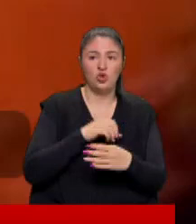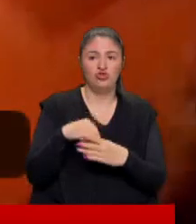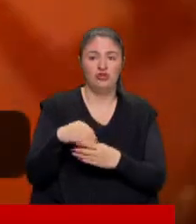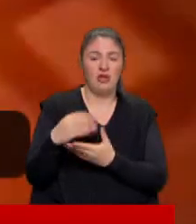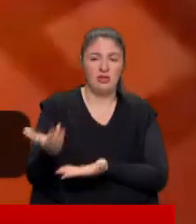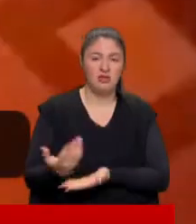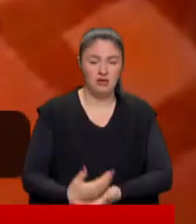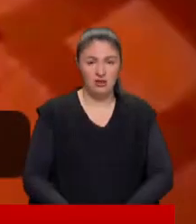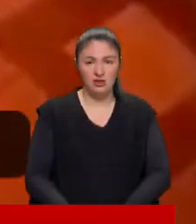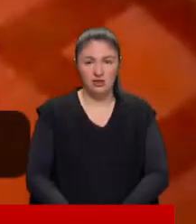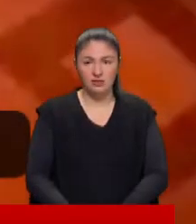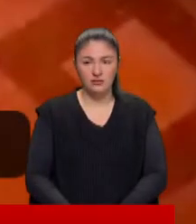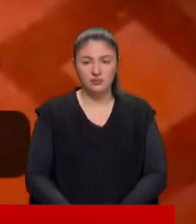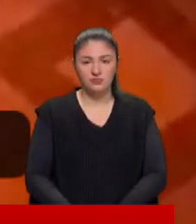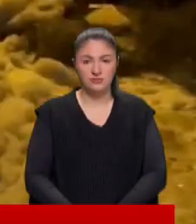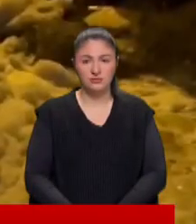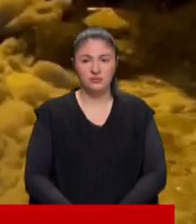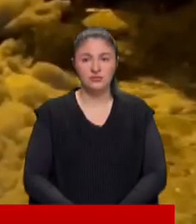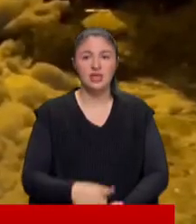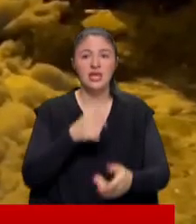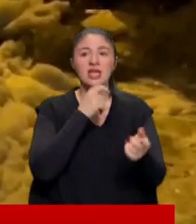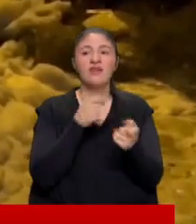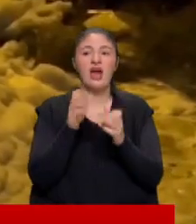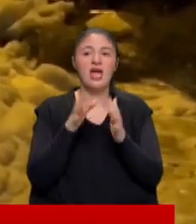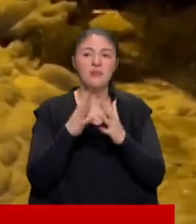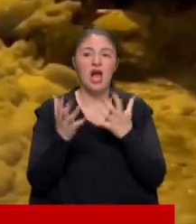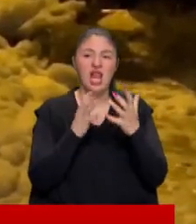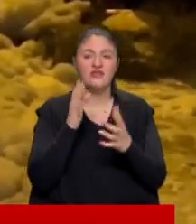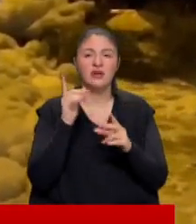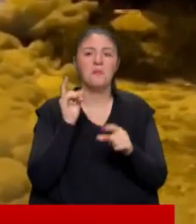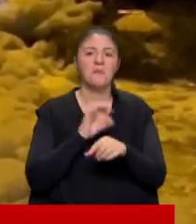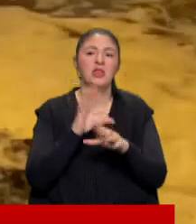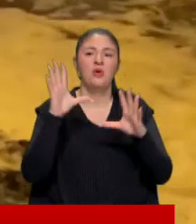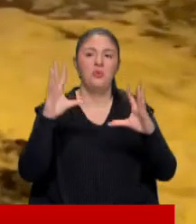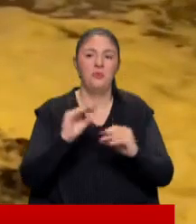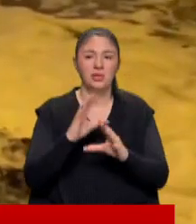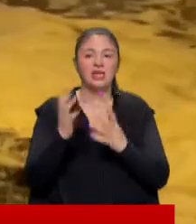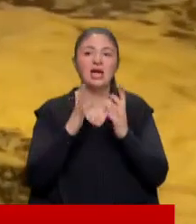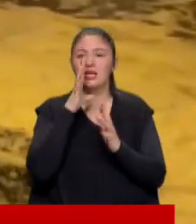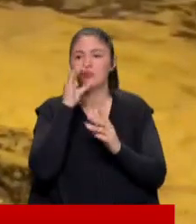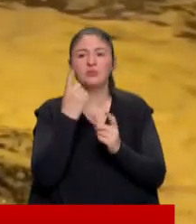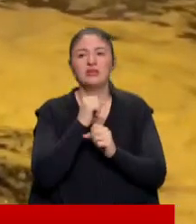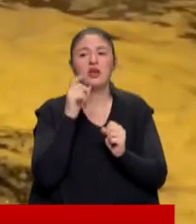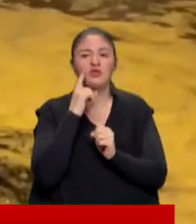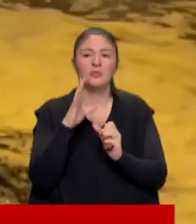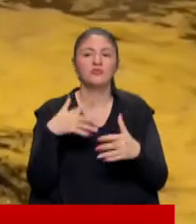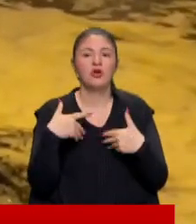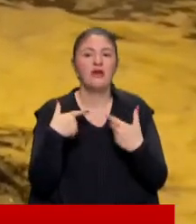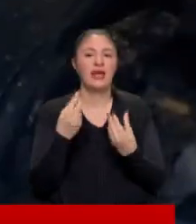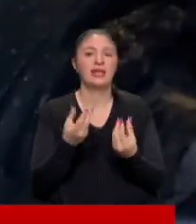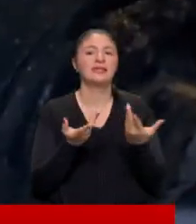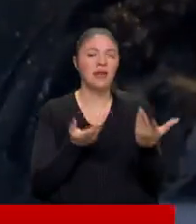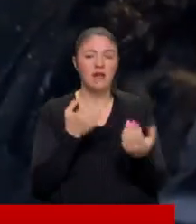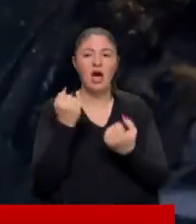içindeydi. Ayağım titriyor. İtfaiye ekipleri alevleri kısa sürede söndürdü. Yangında kimseye bir şey olmaması teselli